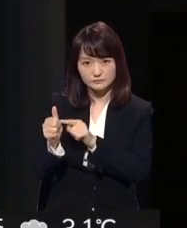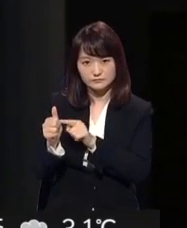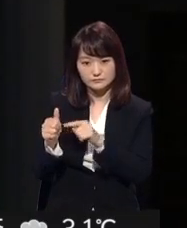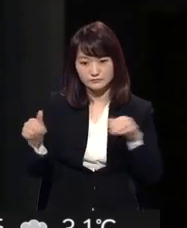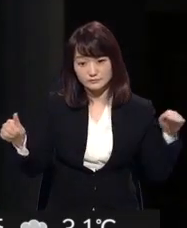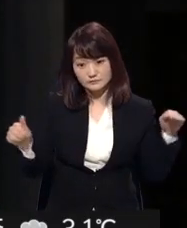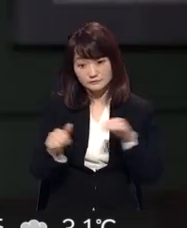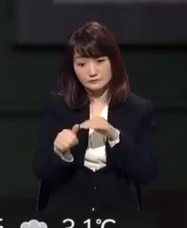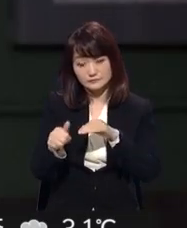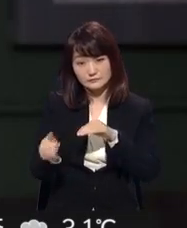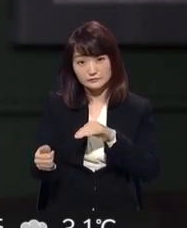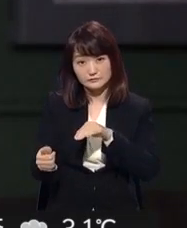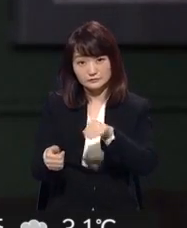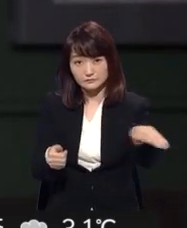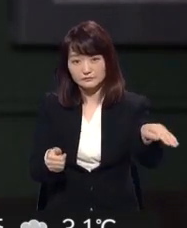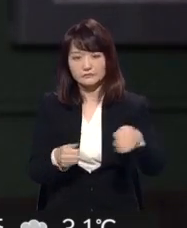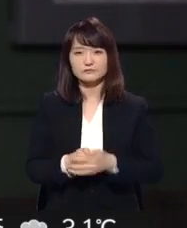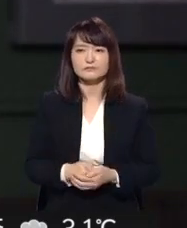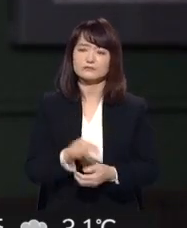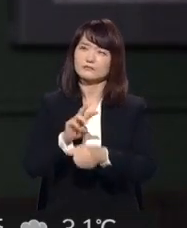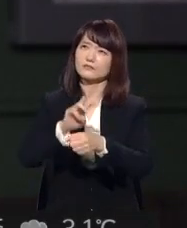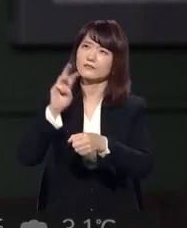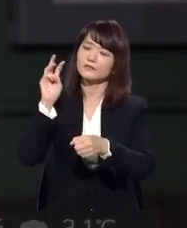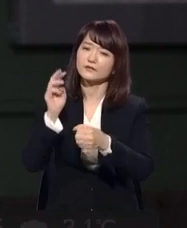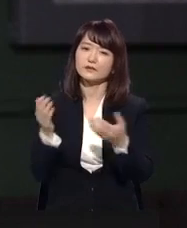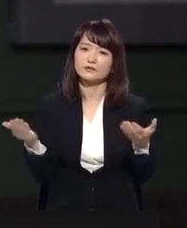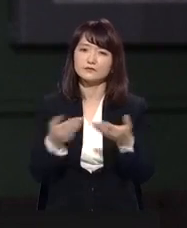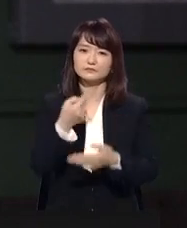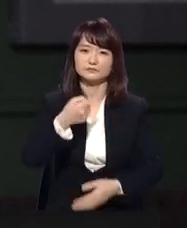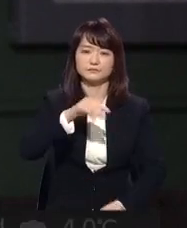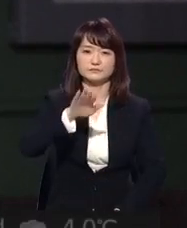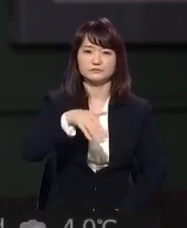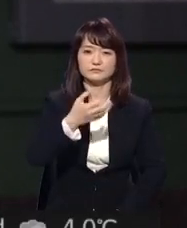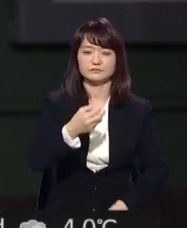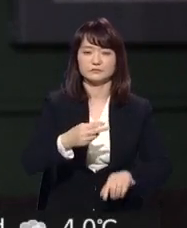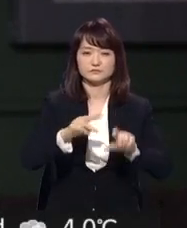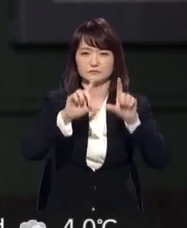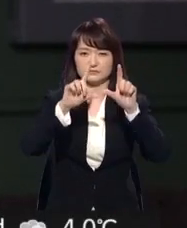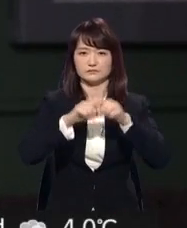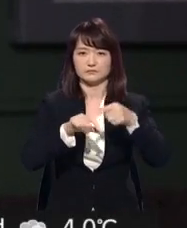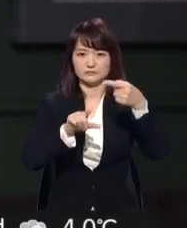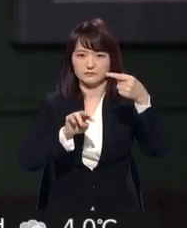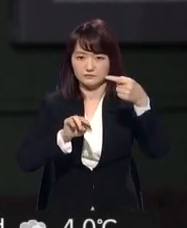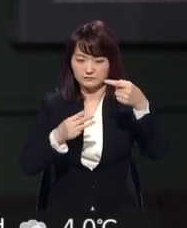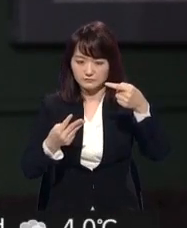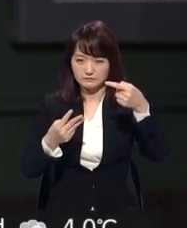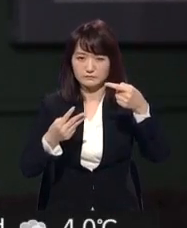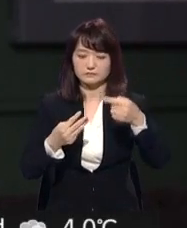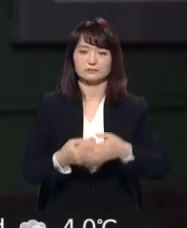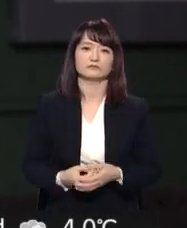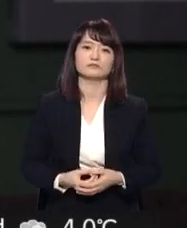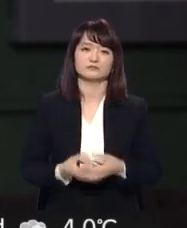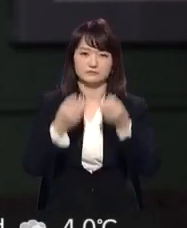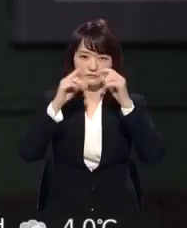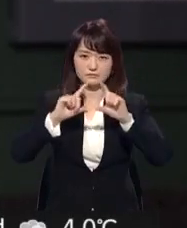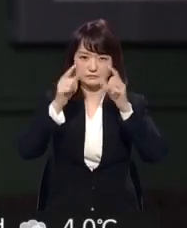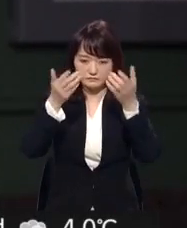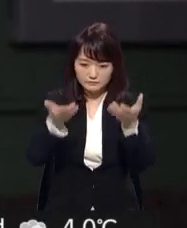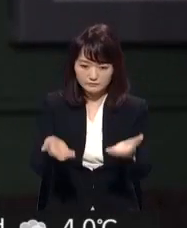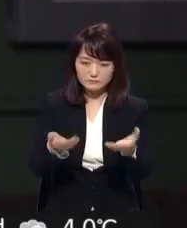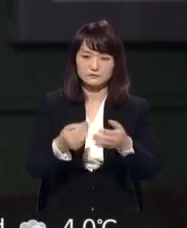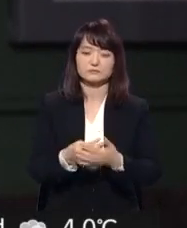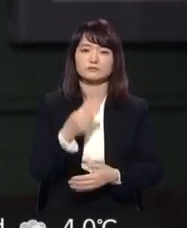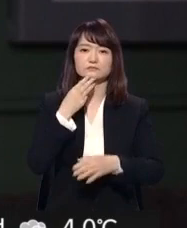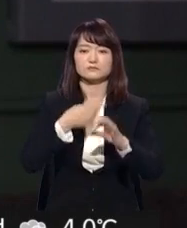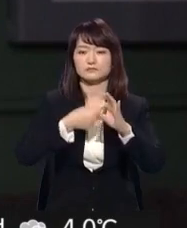지금으로부터 30년쯤 전에 일인데요이 93년도 1월 23일 설날 연휴였습니다 서울 양천 살던이